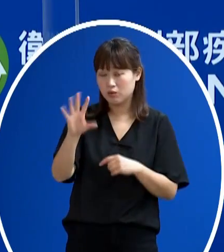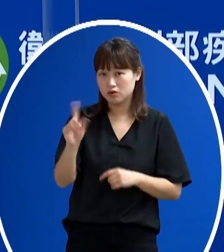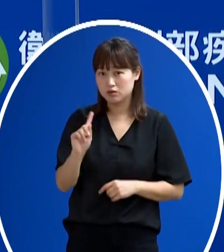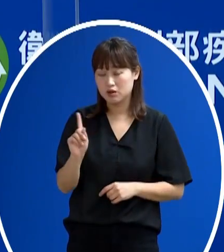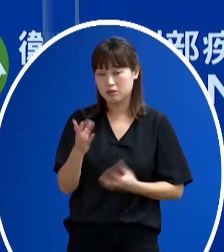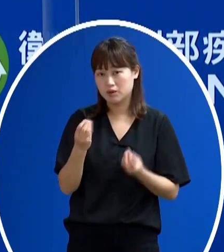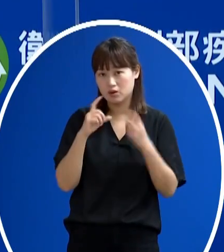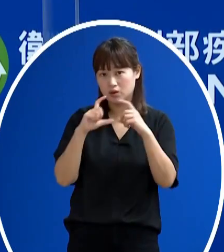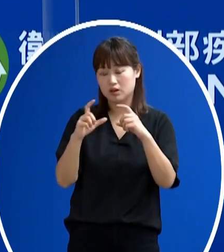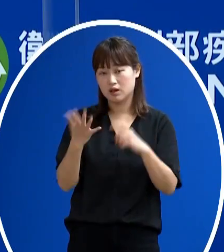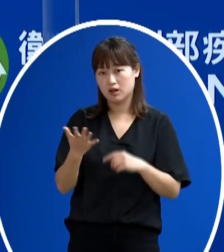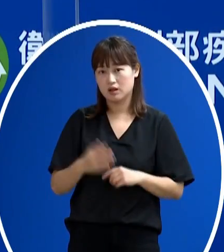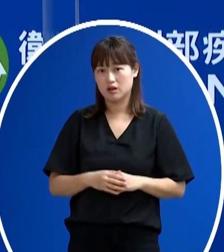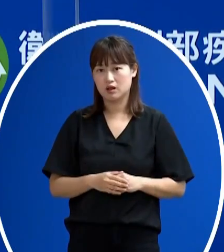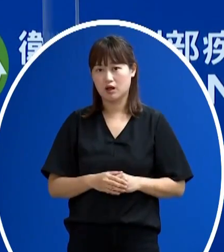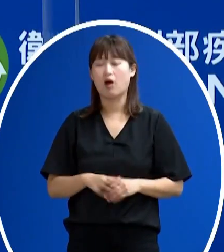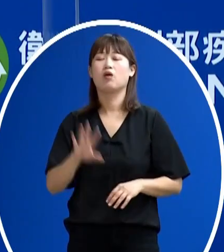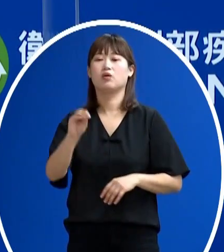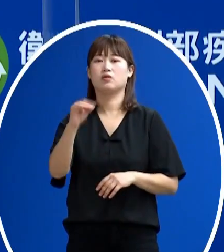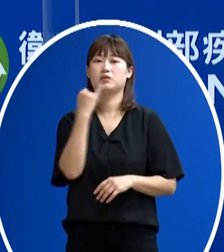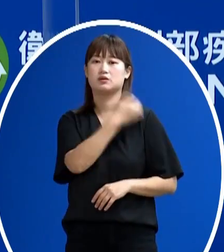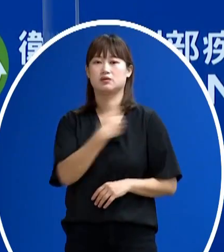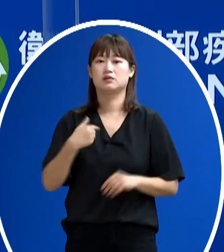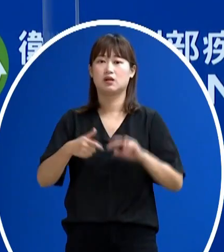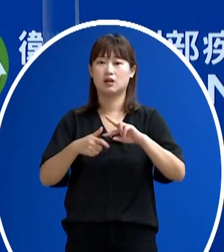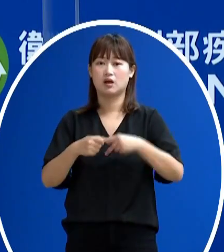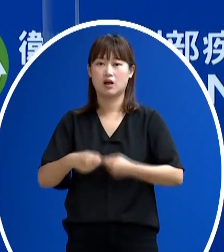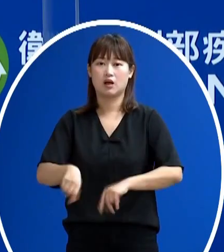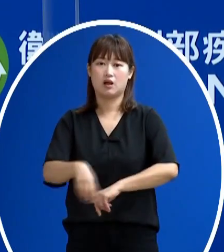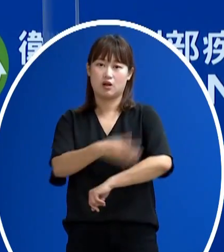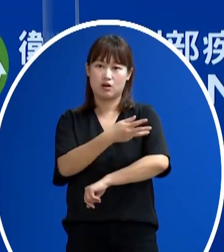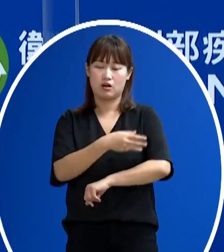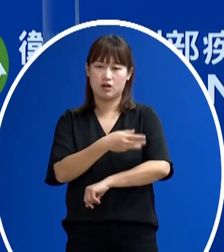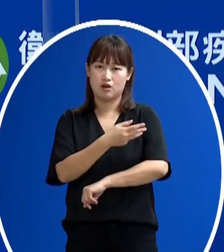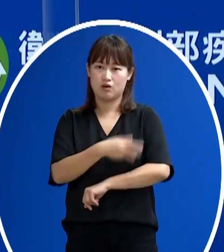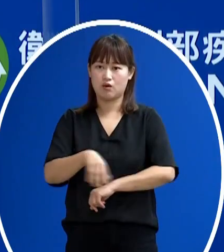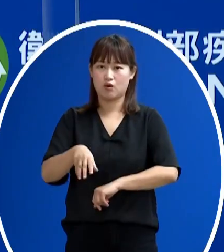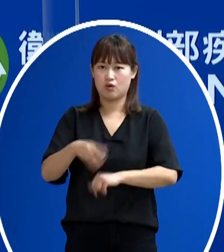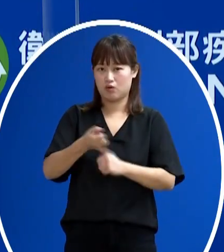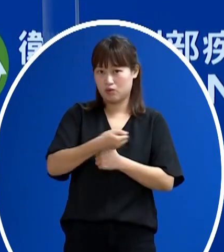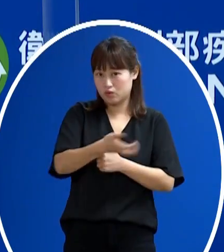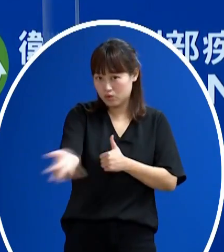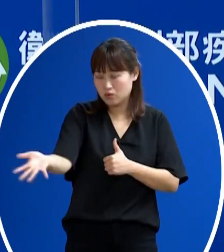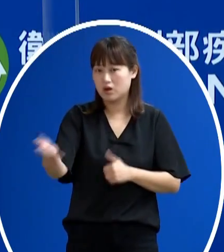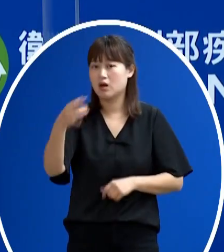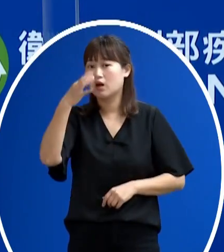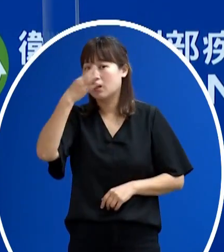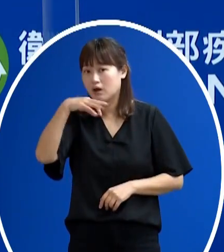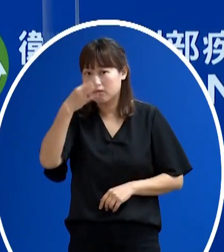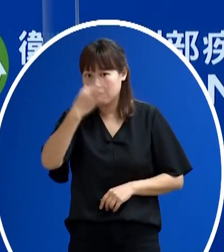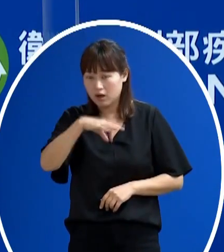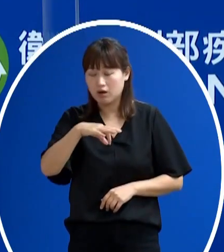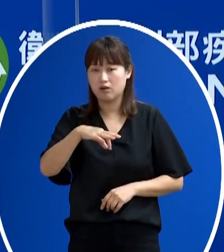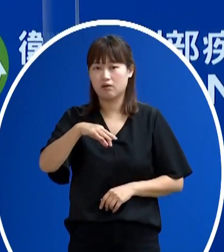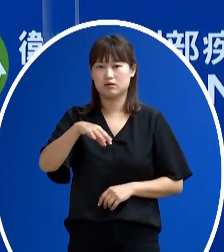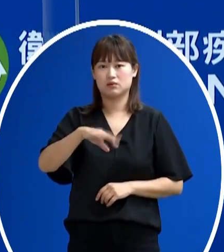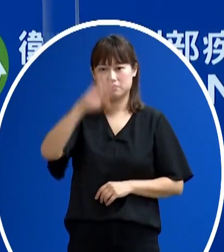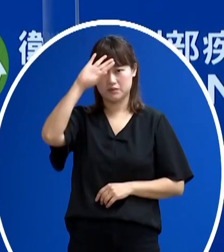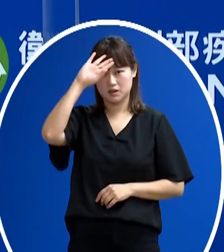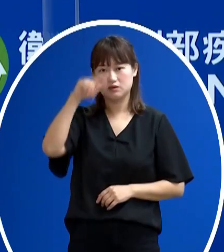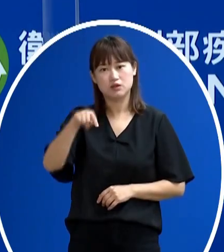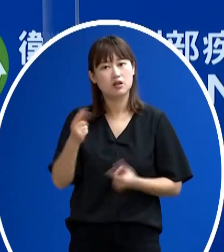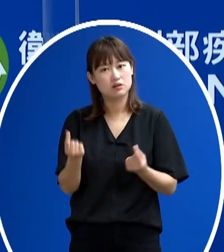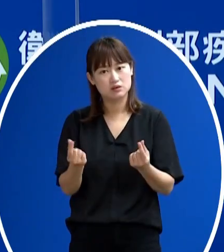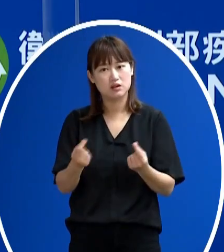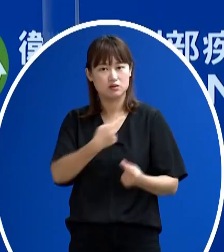就是有没有可能像流感疫苗这样子，就是比较流感疫苗的方式，让诊所也能直接就是接受